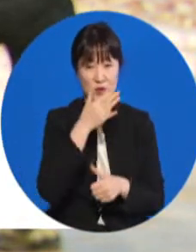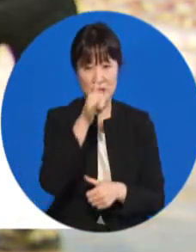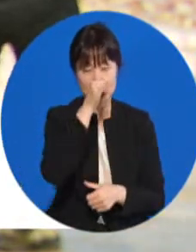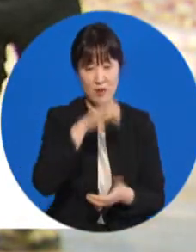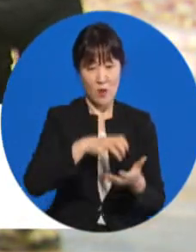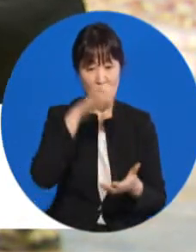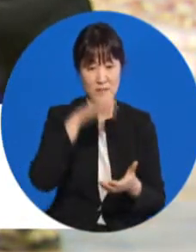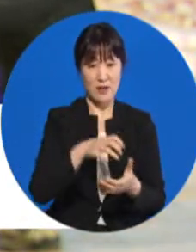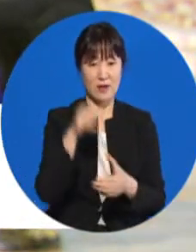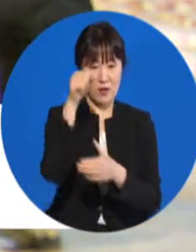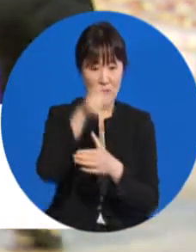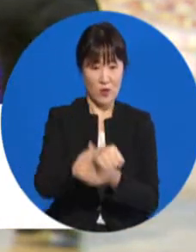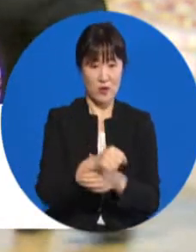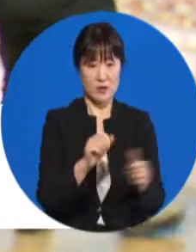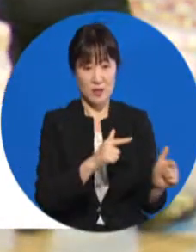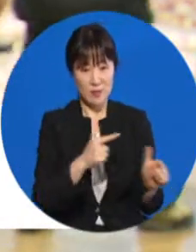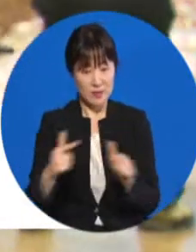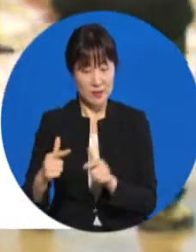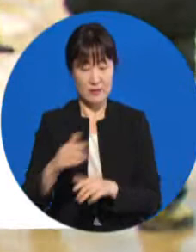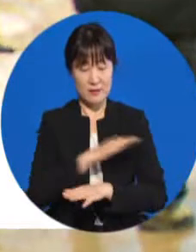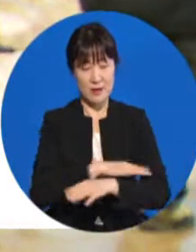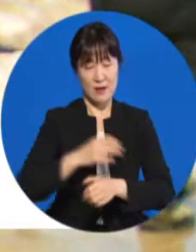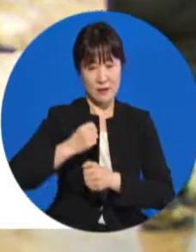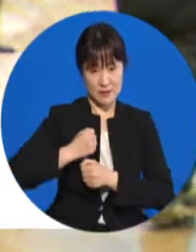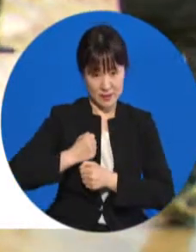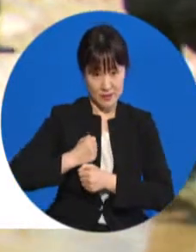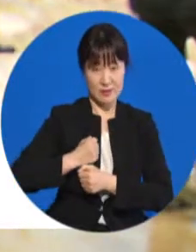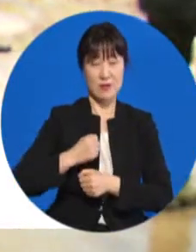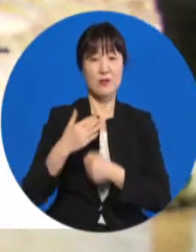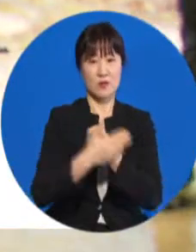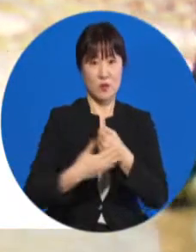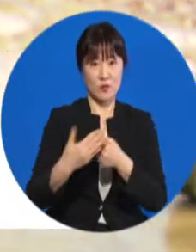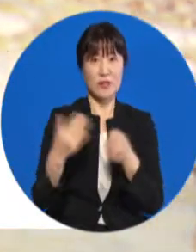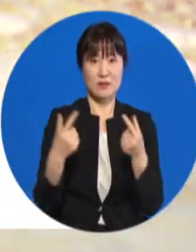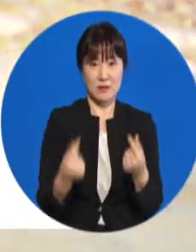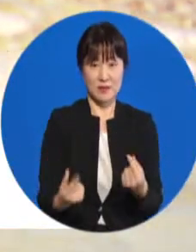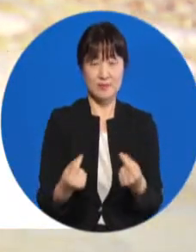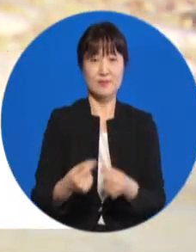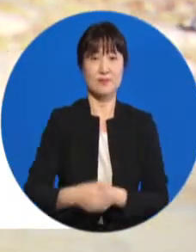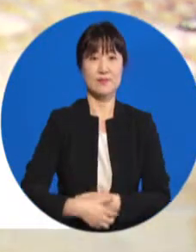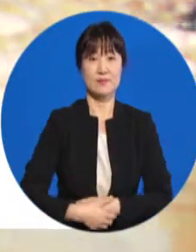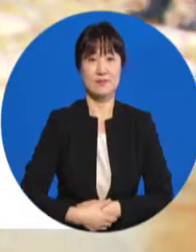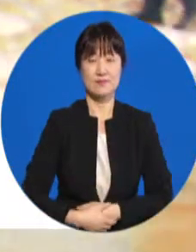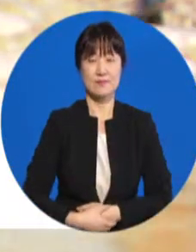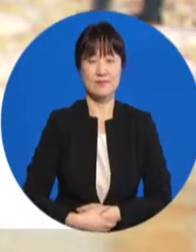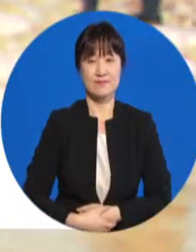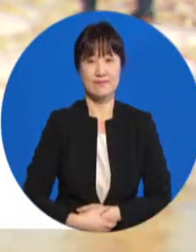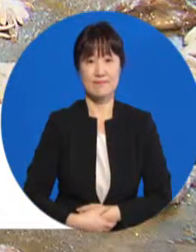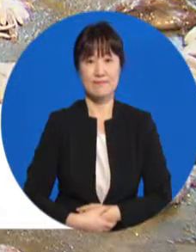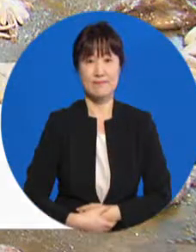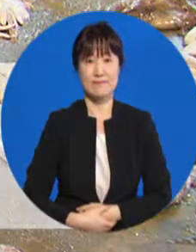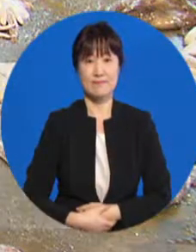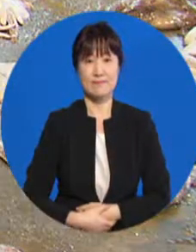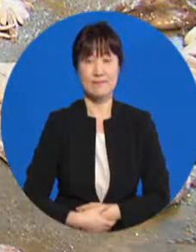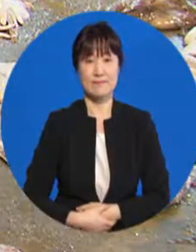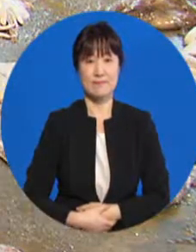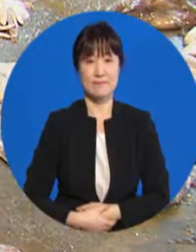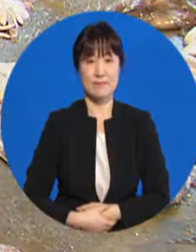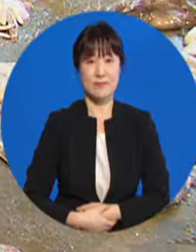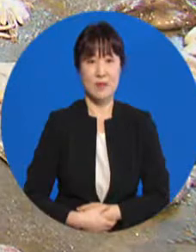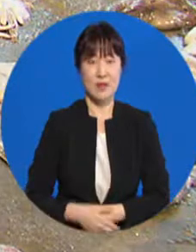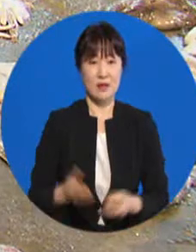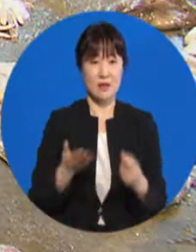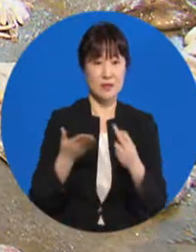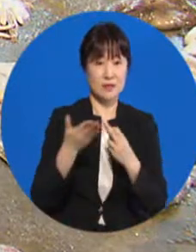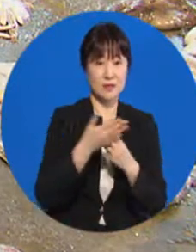어획 허용량 TAC 이런 전반적인 사항을 준수로 하고 지키다 보니까 섬